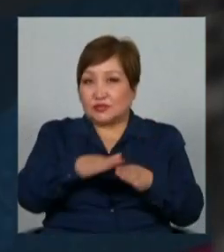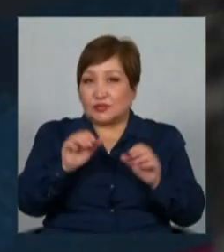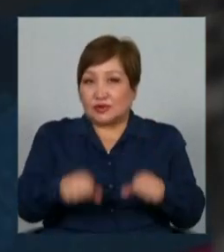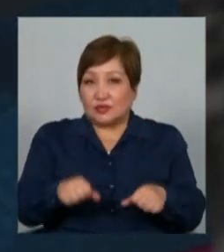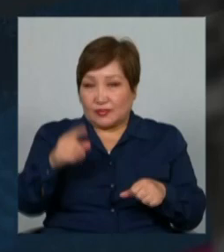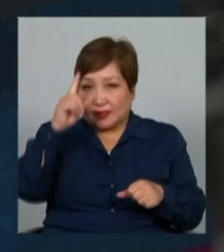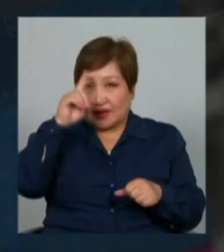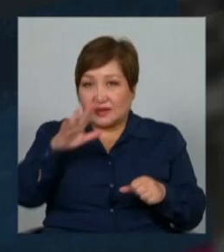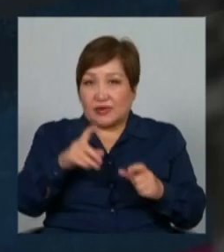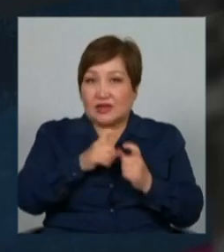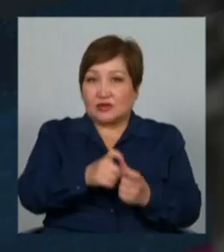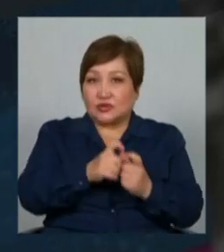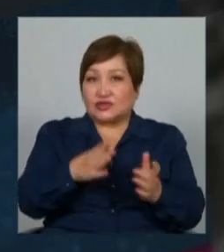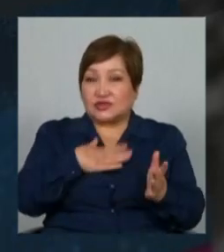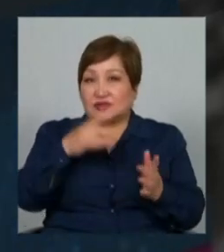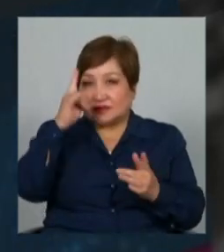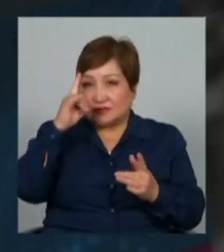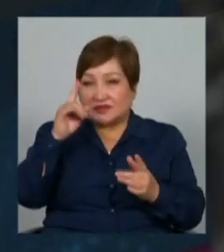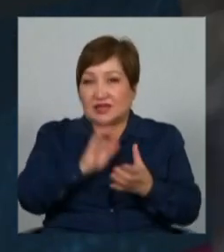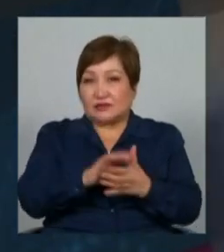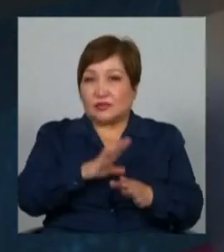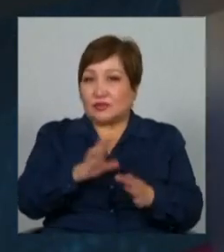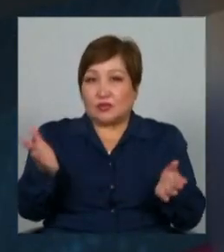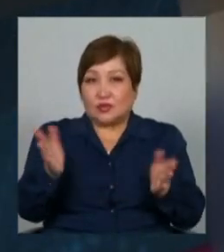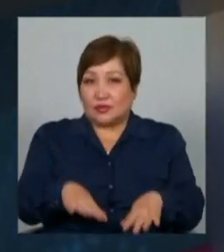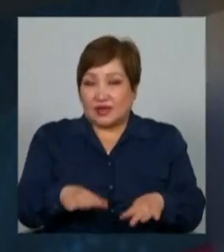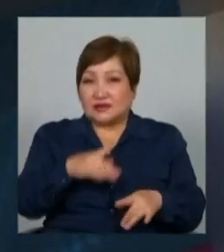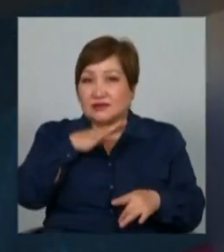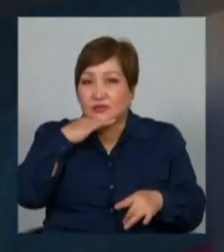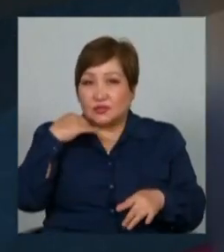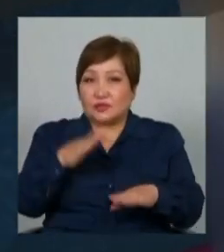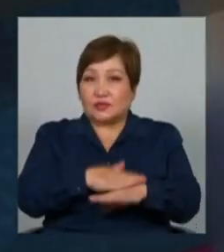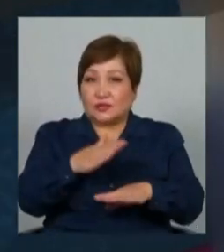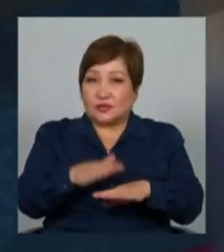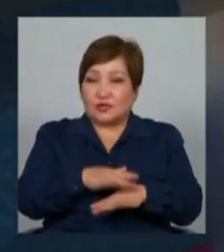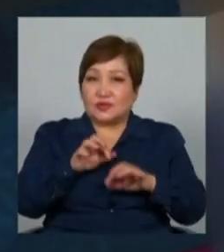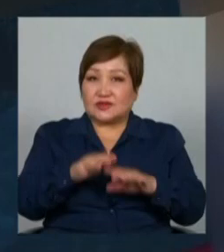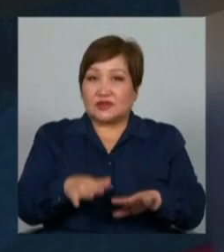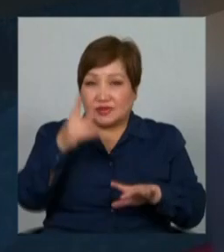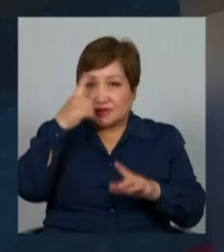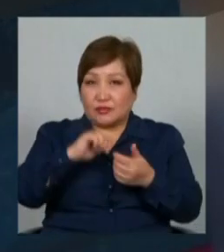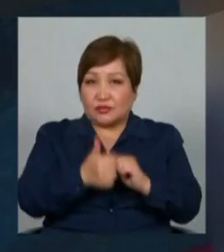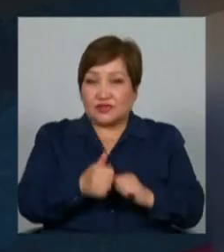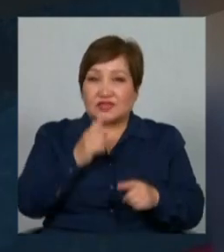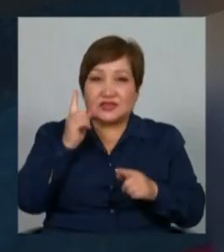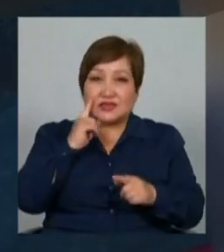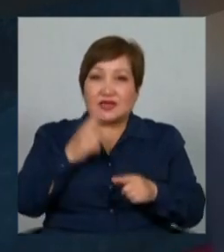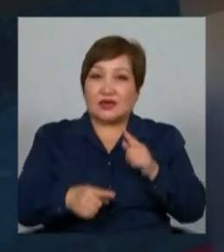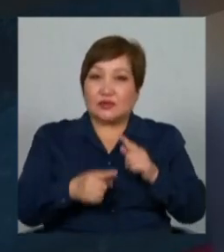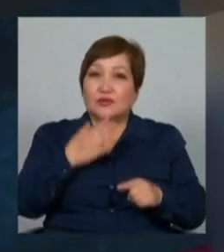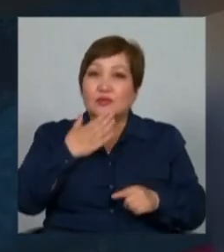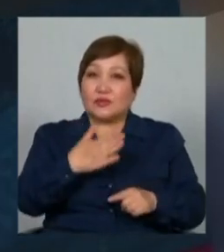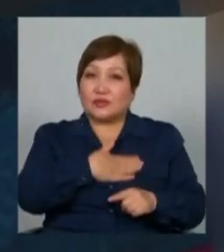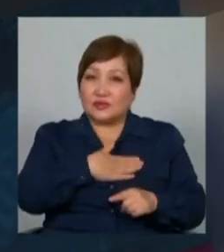жұртына елімізді танытып қана қоймай, талай қайырымды істерімен есте қалды. Жастарды отансүйгіштікке тәрбиелеп, туып өскен